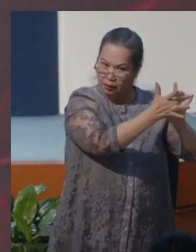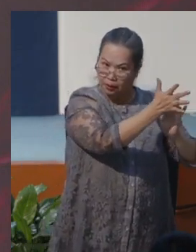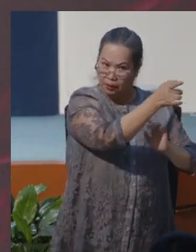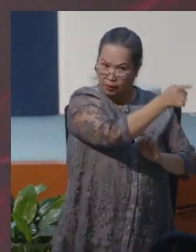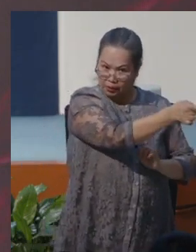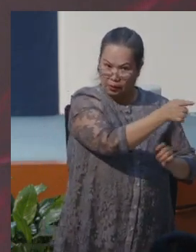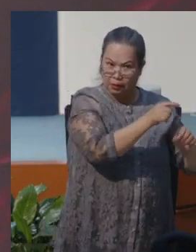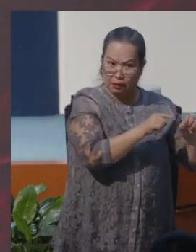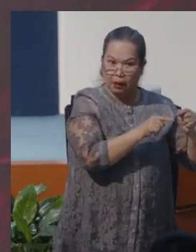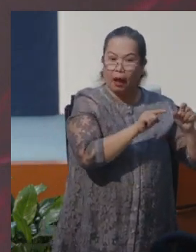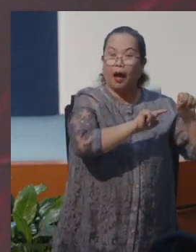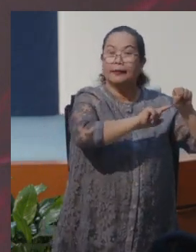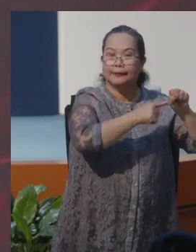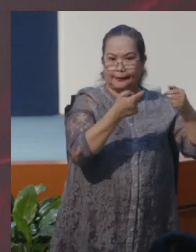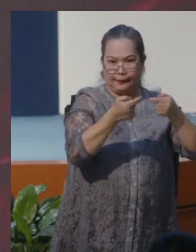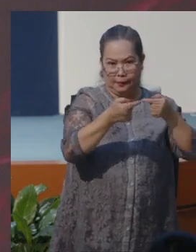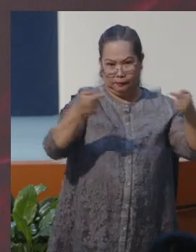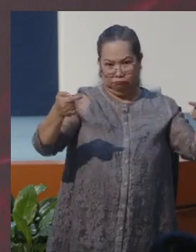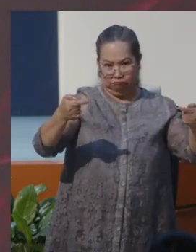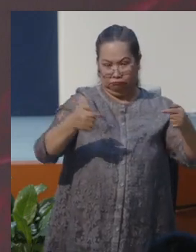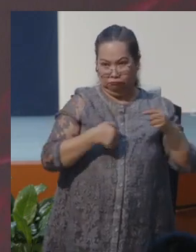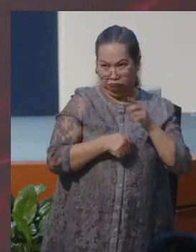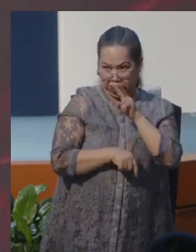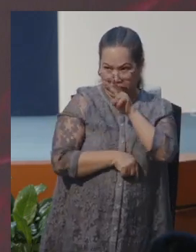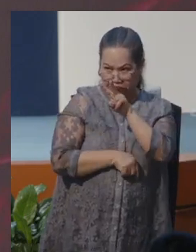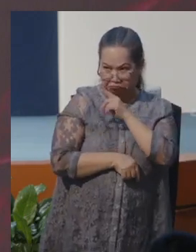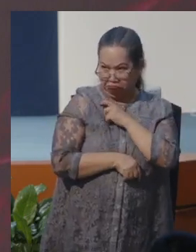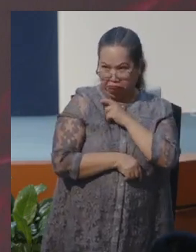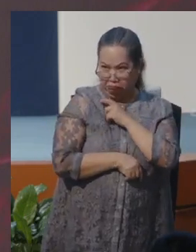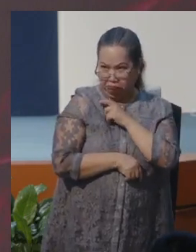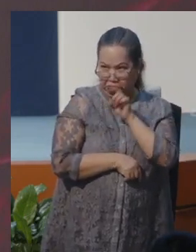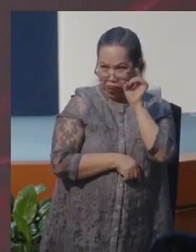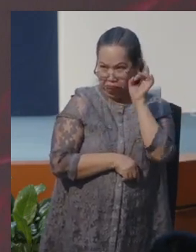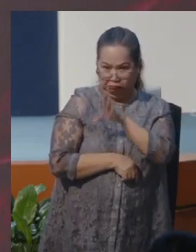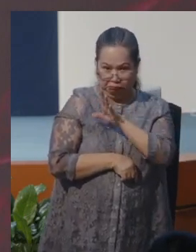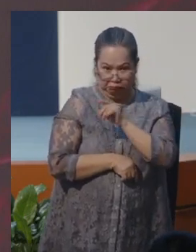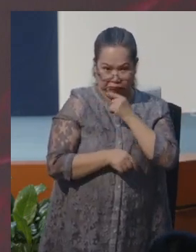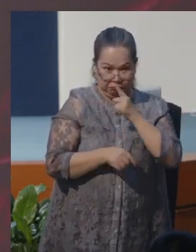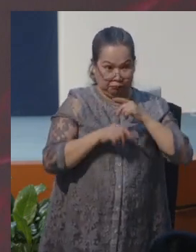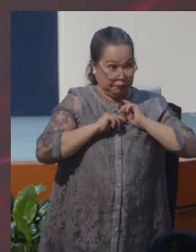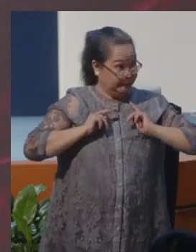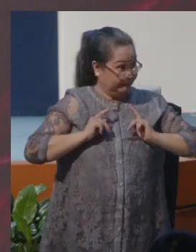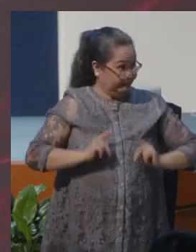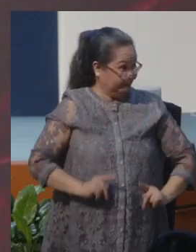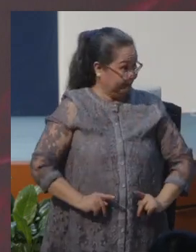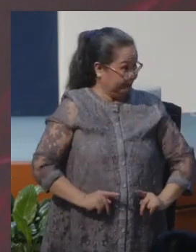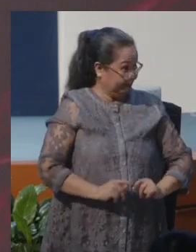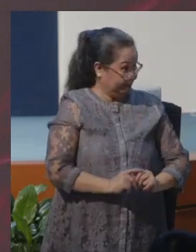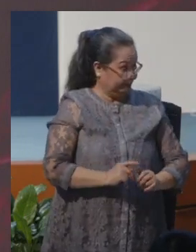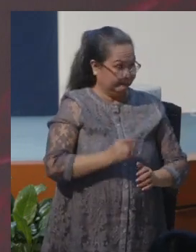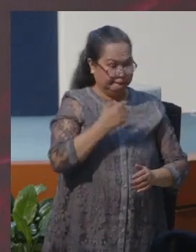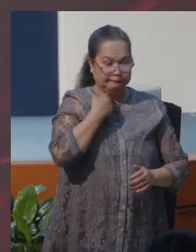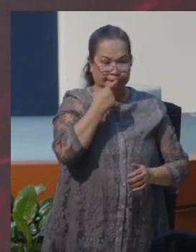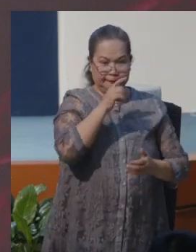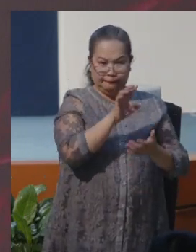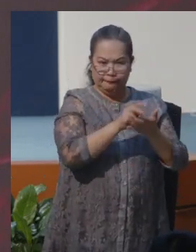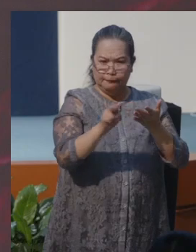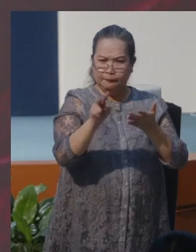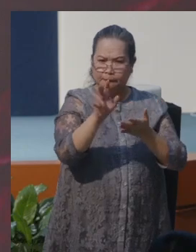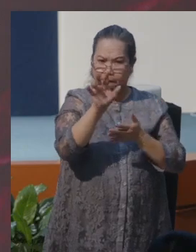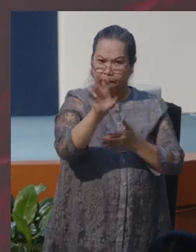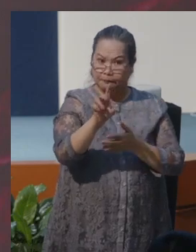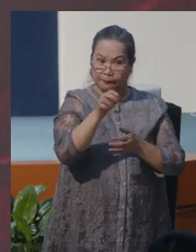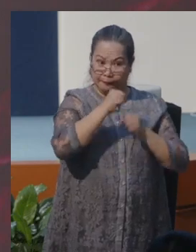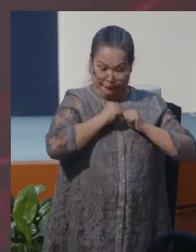na siyang kalabanin ng mga Jewish religious leaders. Sa chapter 5, sa verse 21, ang sabi ng mga eskriba